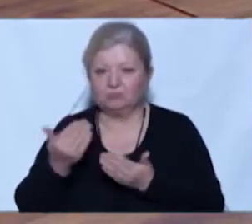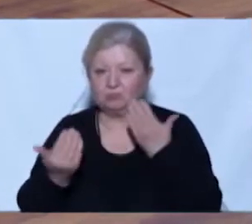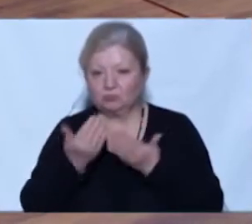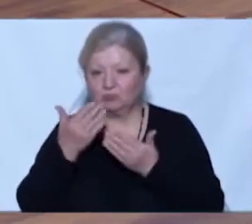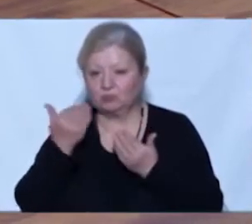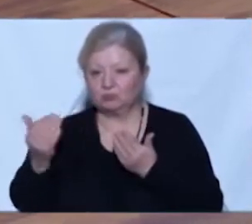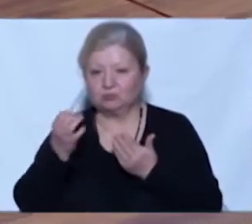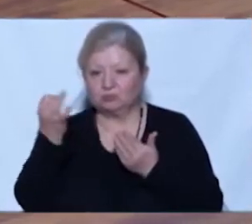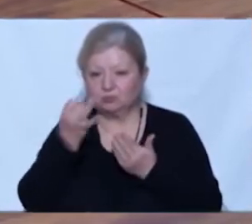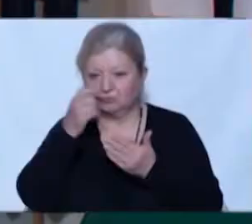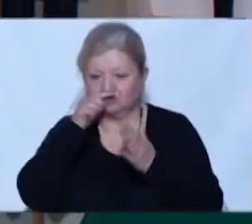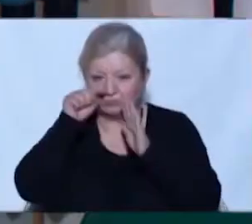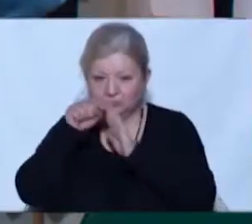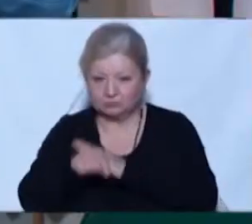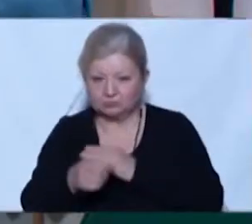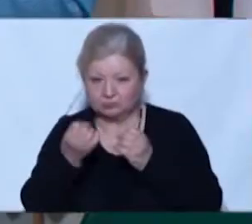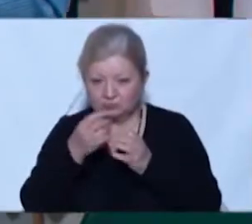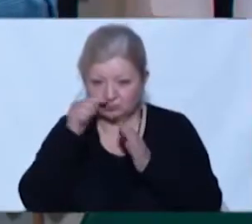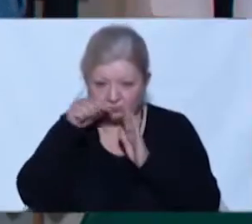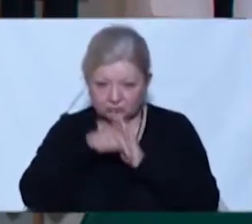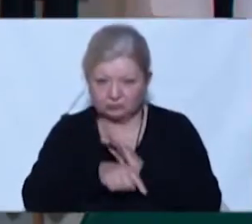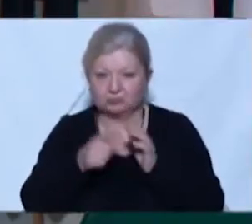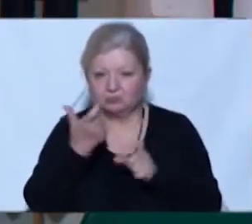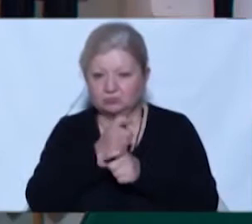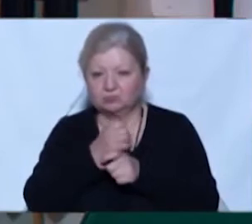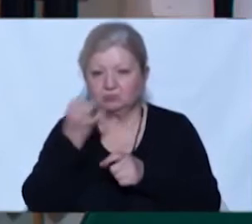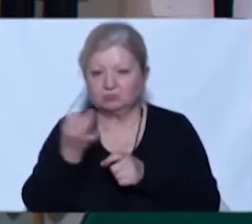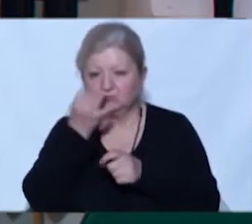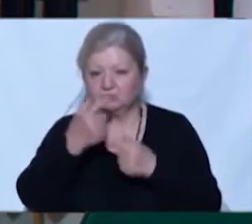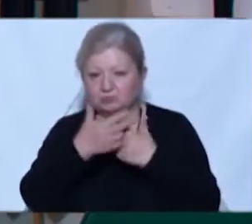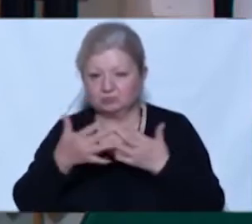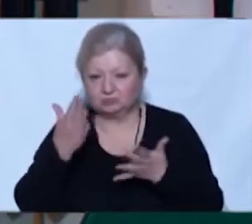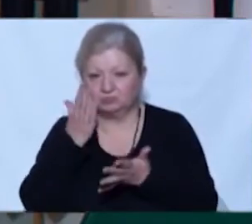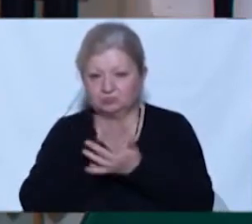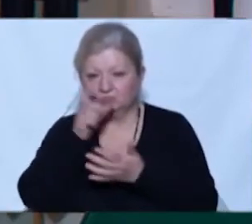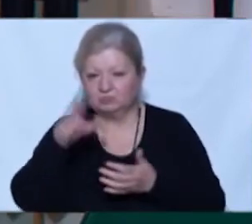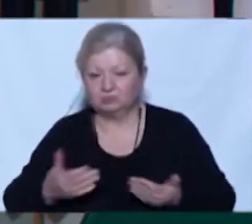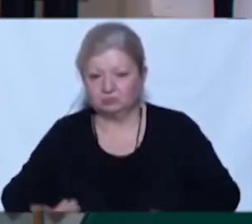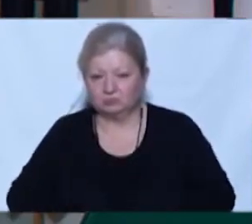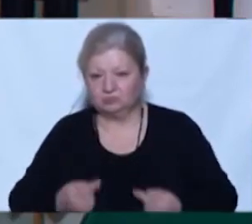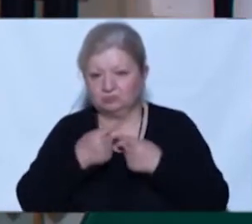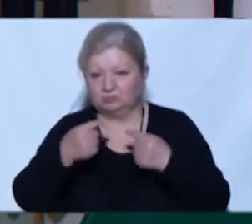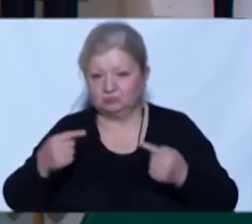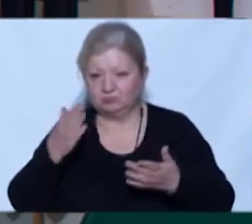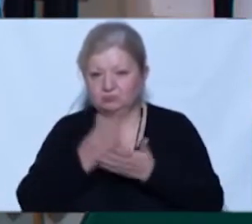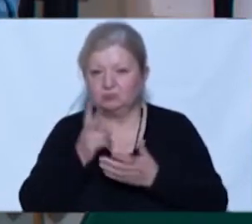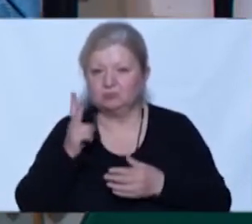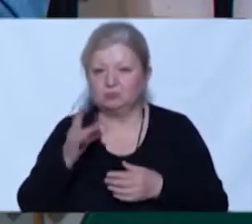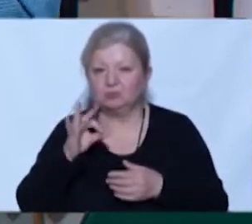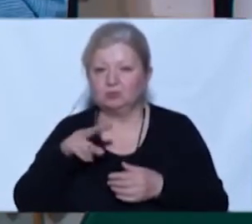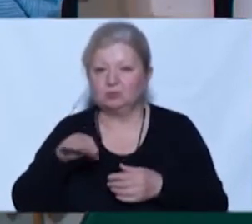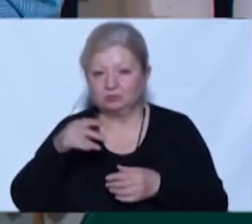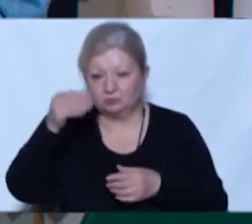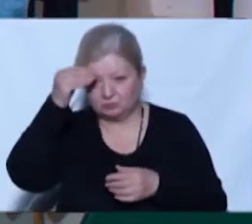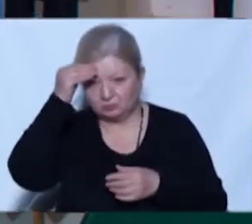ისტორიას კიდევ უფრო ღრმა ჩაურმავდებით, ძალიან საინტერესო დეტალებს აღმოაჩენთ ამ ადამიანის ცხოვრებიდან. აი ამ კოლუმბმა